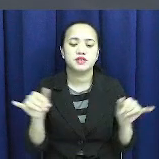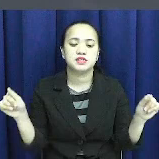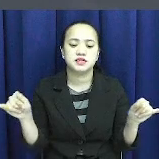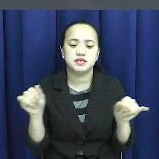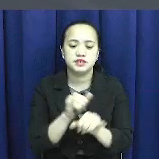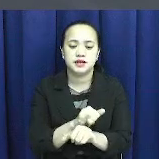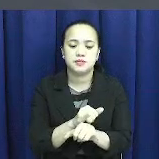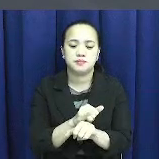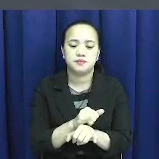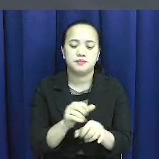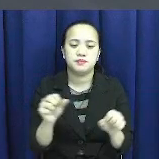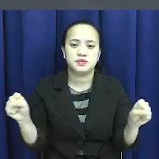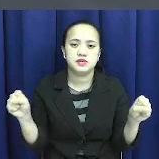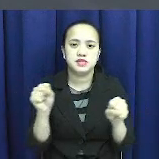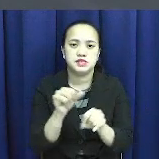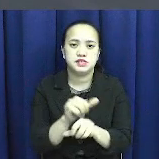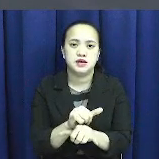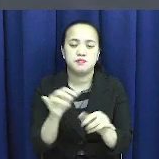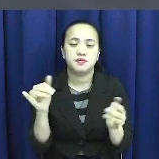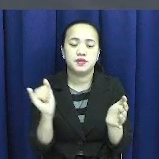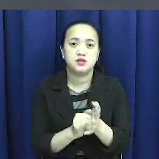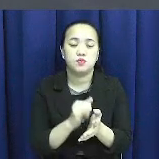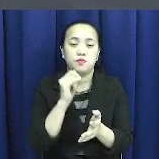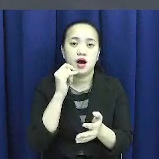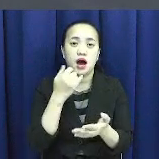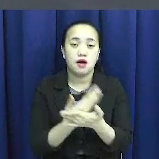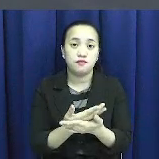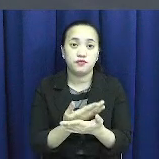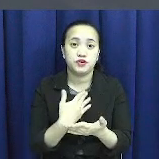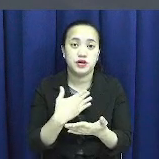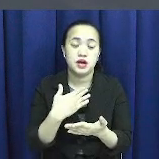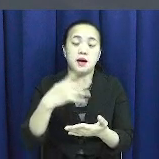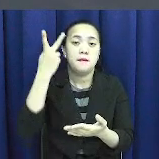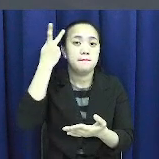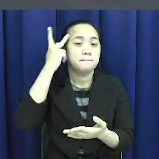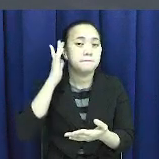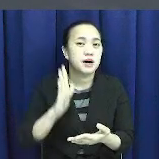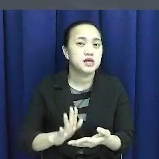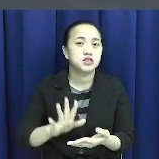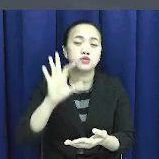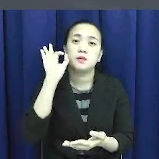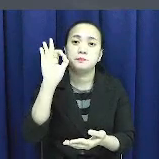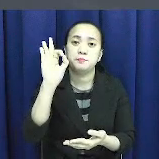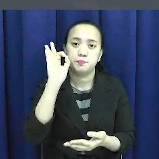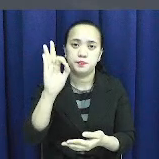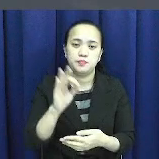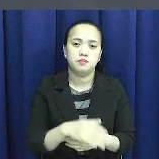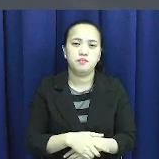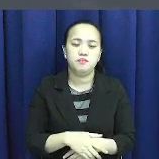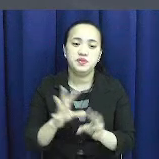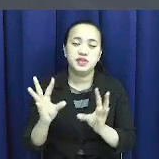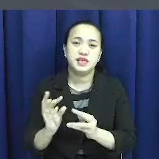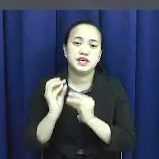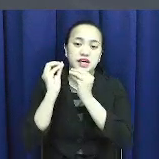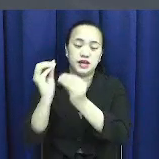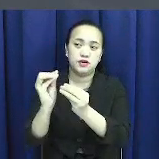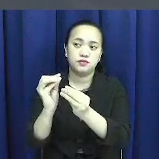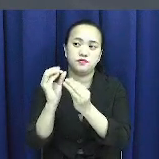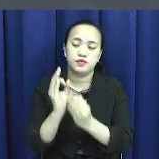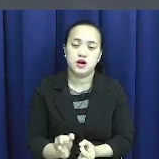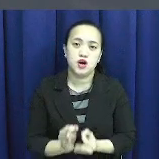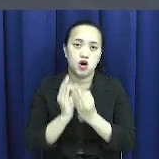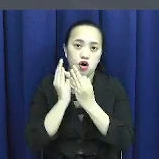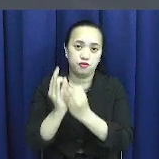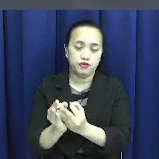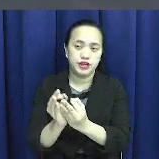na pagkatapos pong mag-preach ng pastor, and then nagbigay na po ng mga offering, nagbigay na po ng mga tithes and offering yung mga